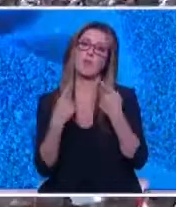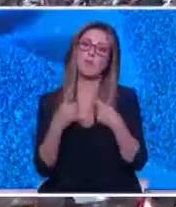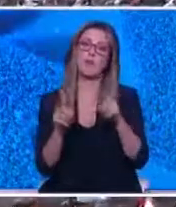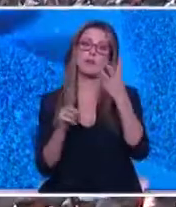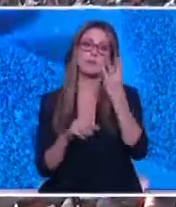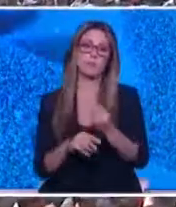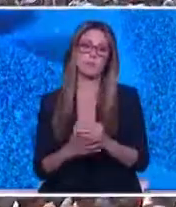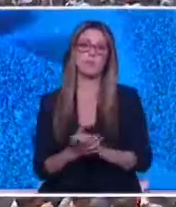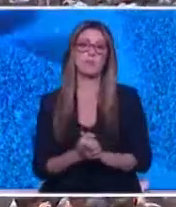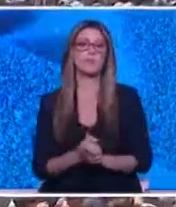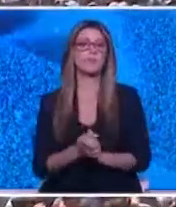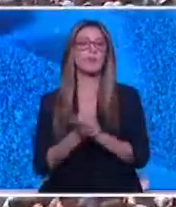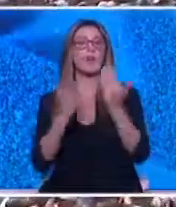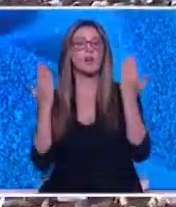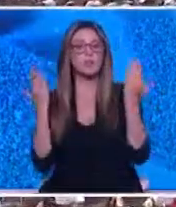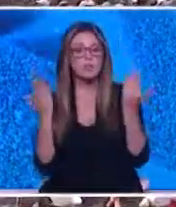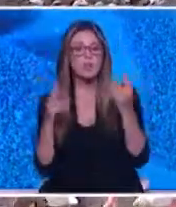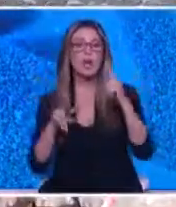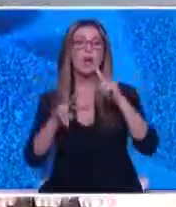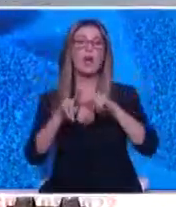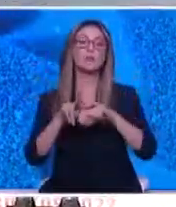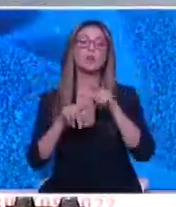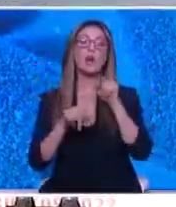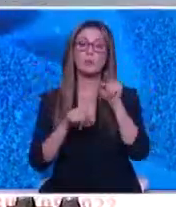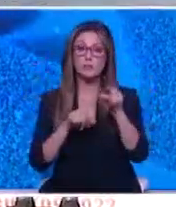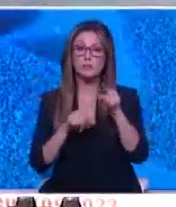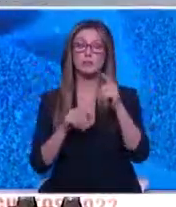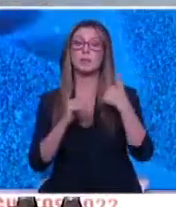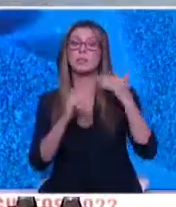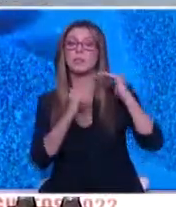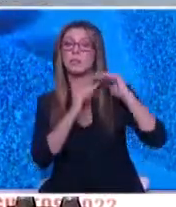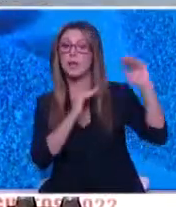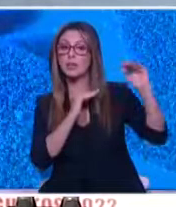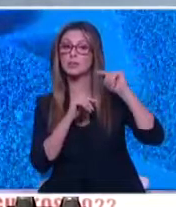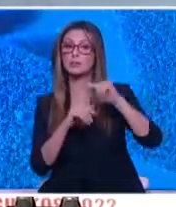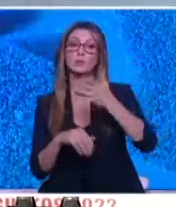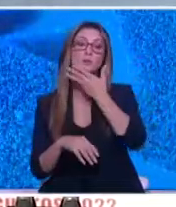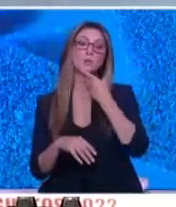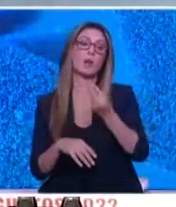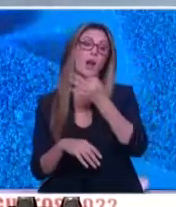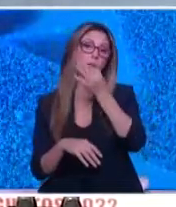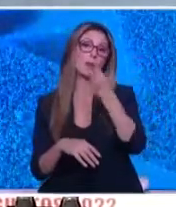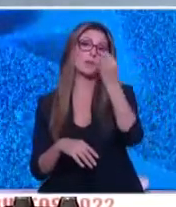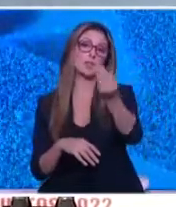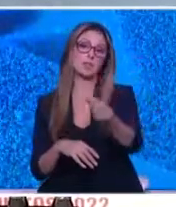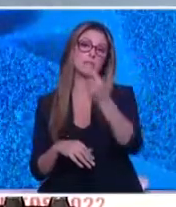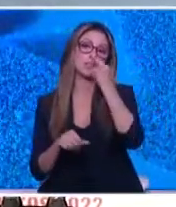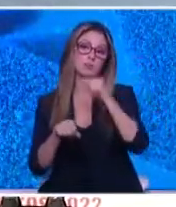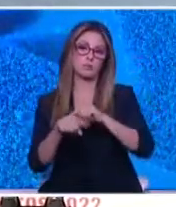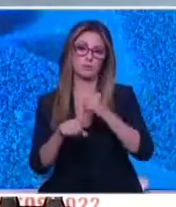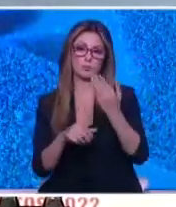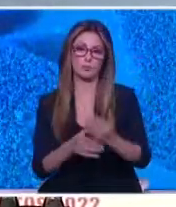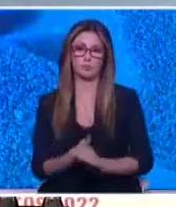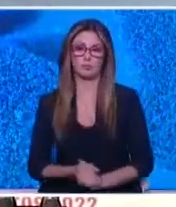olacak. İnşallah Abdülhamit Han'ın da milletimize güzel haberler vereceğine